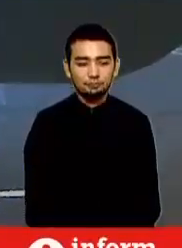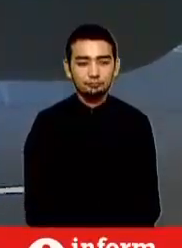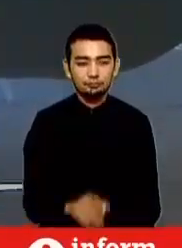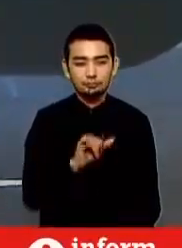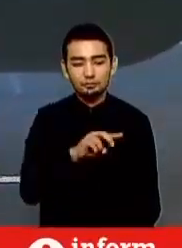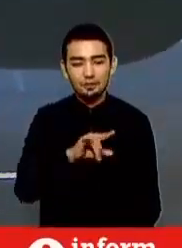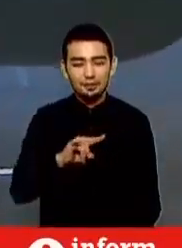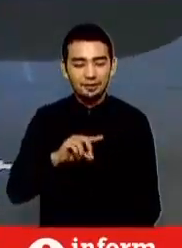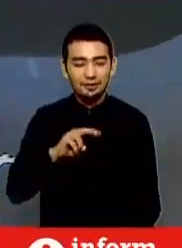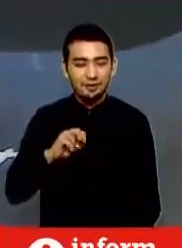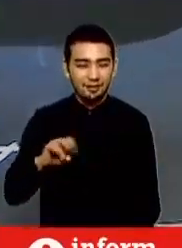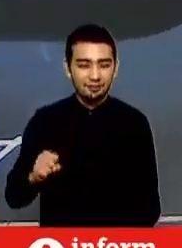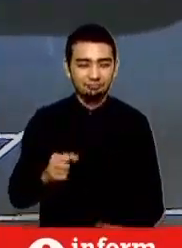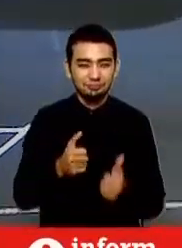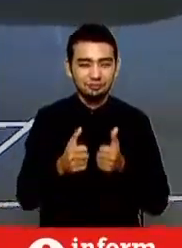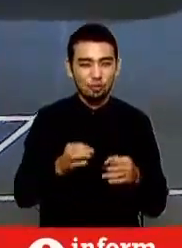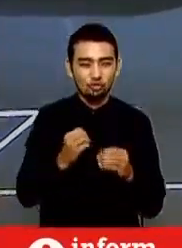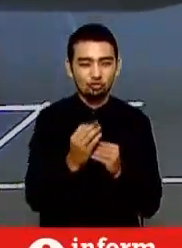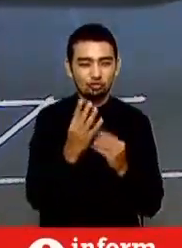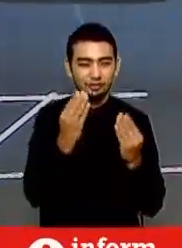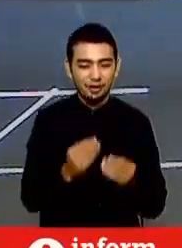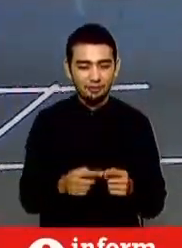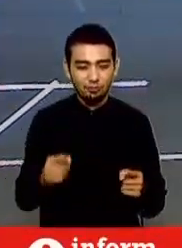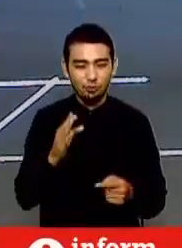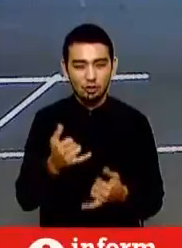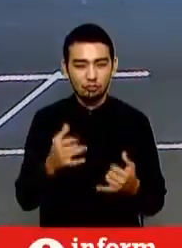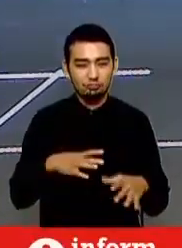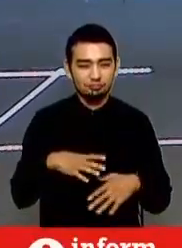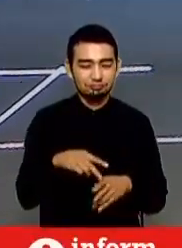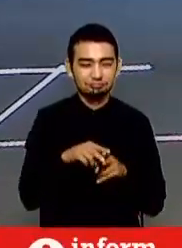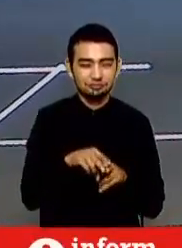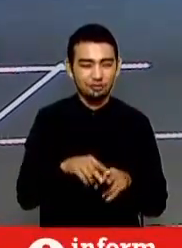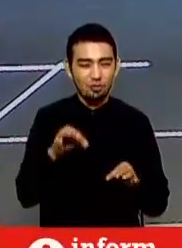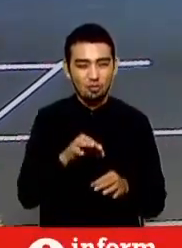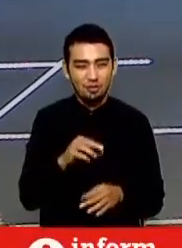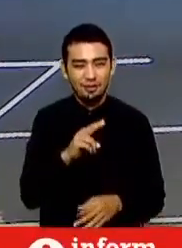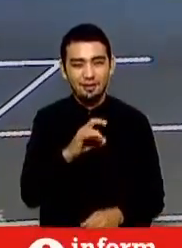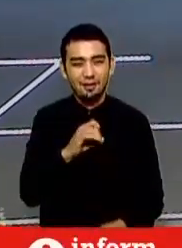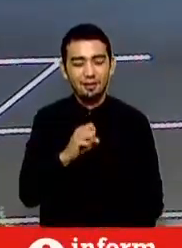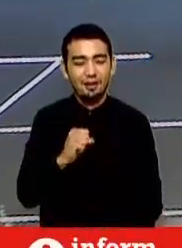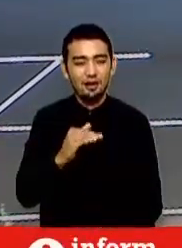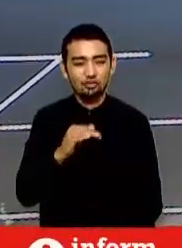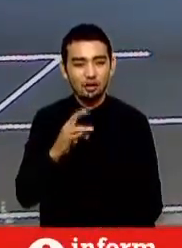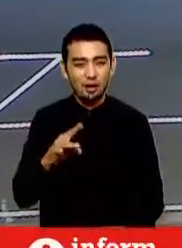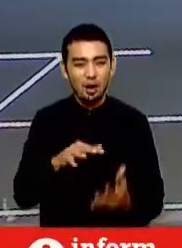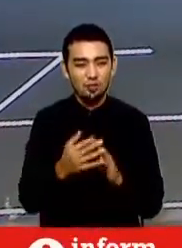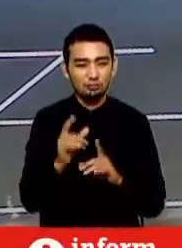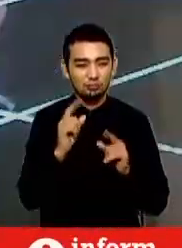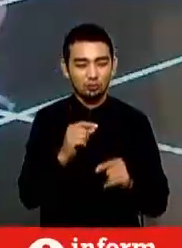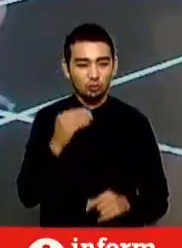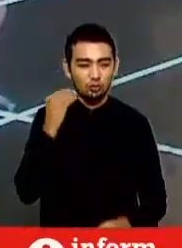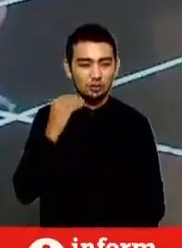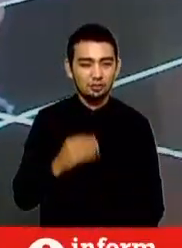Ұлы дала жорығы 14 күнге жалғасады. Бүгін шабандоздар Елорда іргесіндегі Қаражар ауылынан Түркістанға жол тартты.